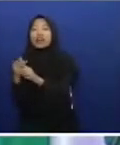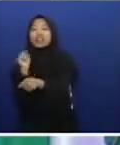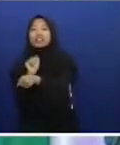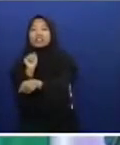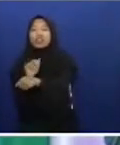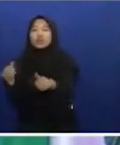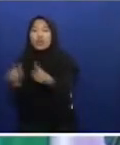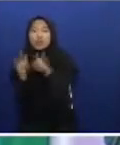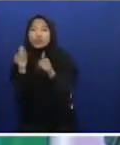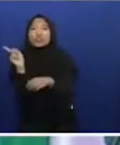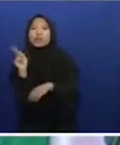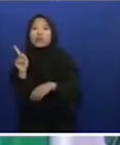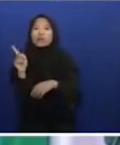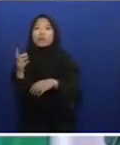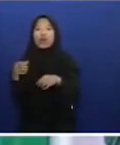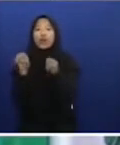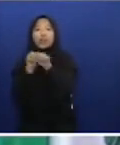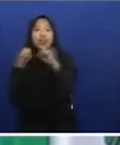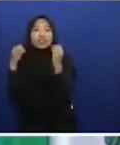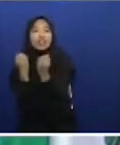bagus, tapi organisasi juga bagus.